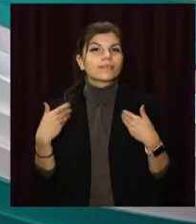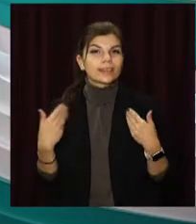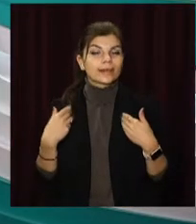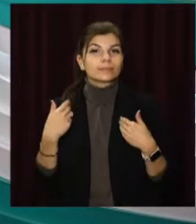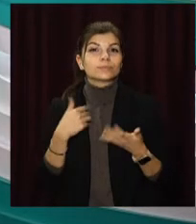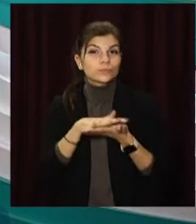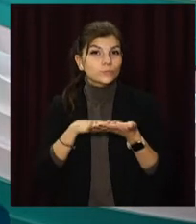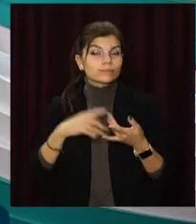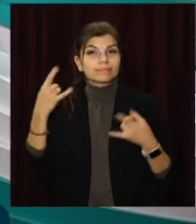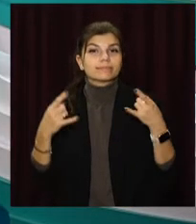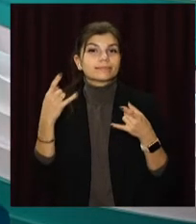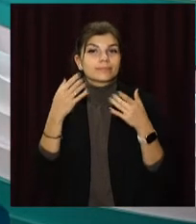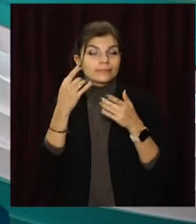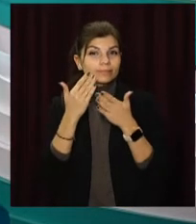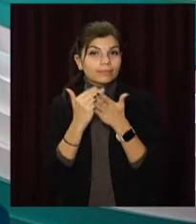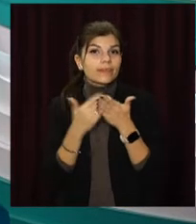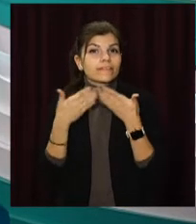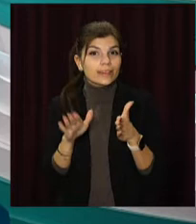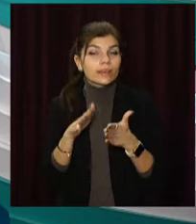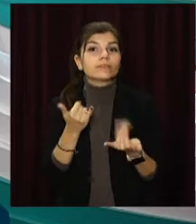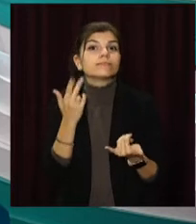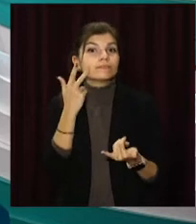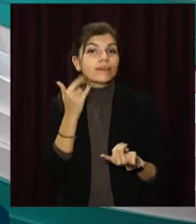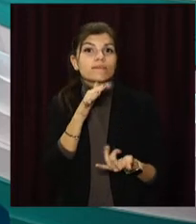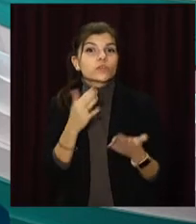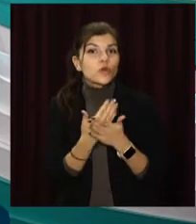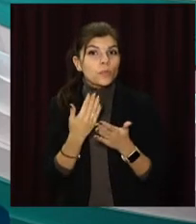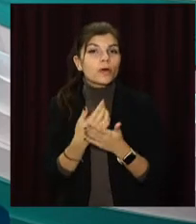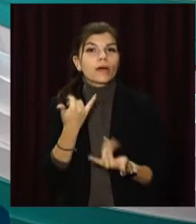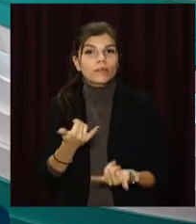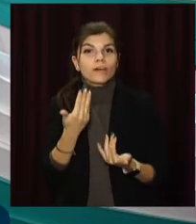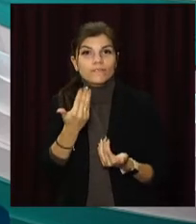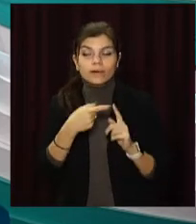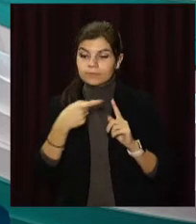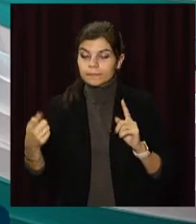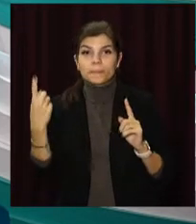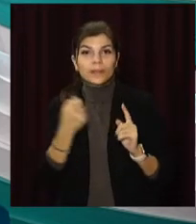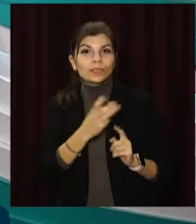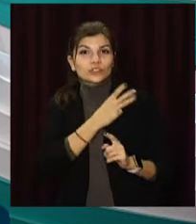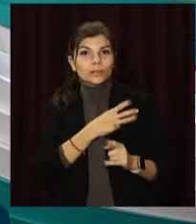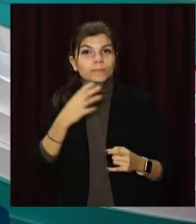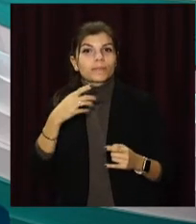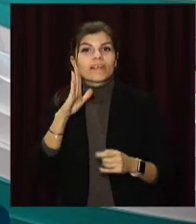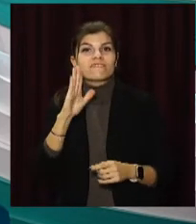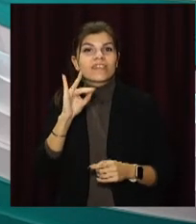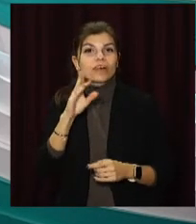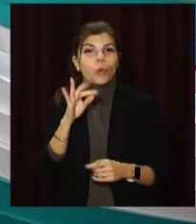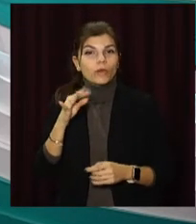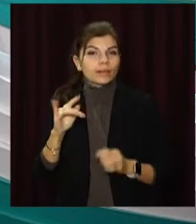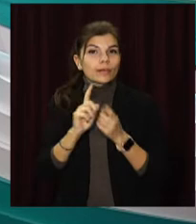Вітаю, ви продовжуєте свій день з відкритим. І як завжди, у цій порі новини. Вдалого початку робочого тижня вам бажають Вікторія Вахрушина